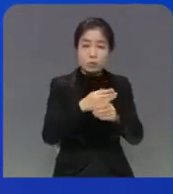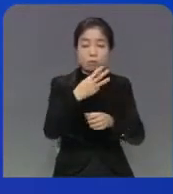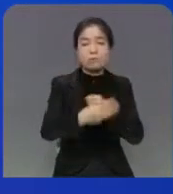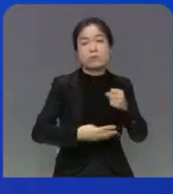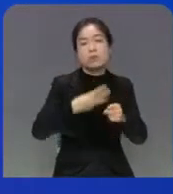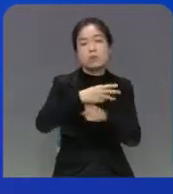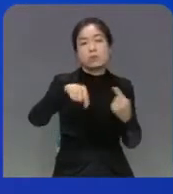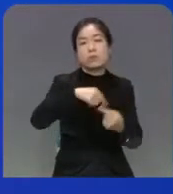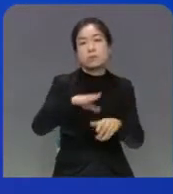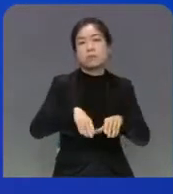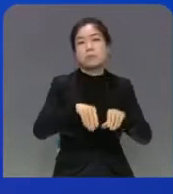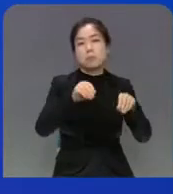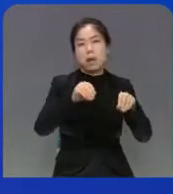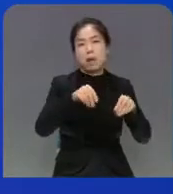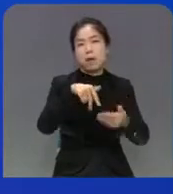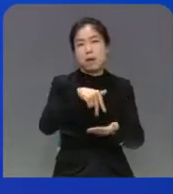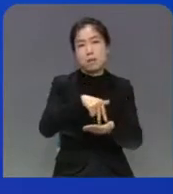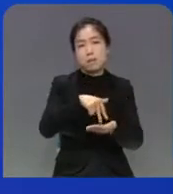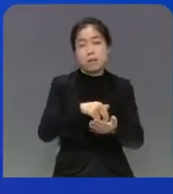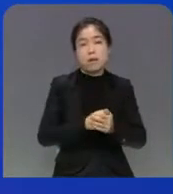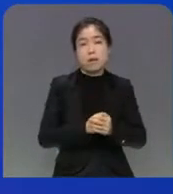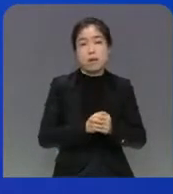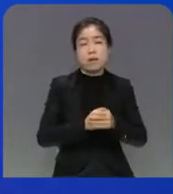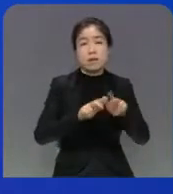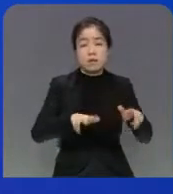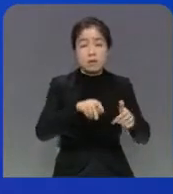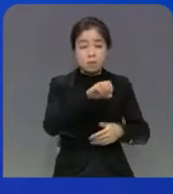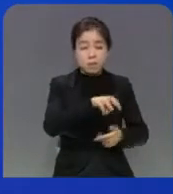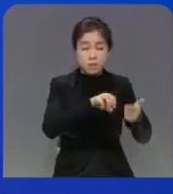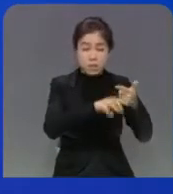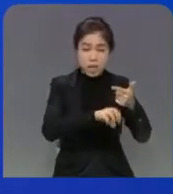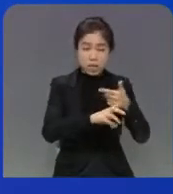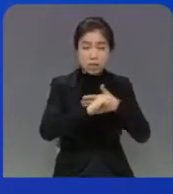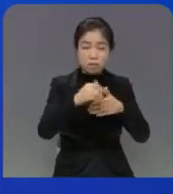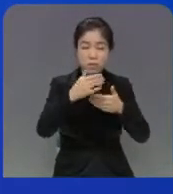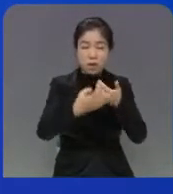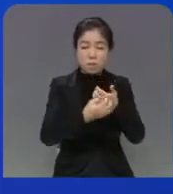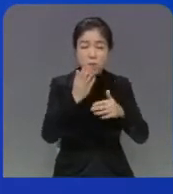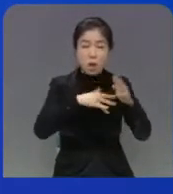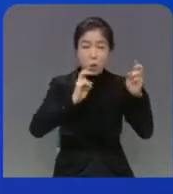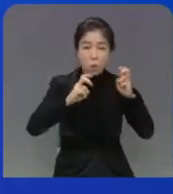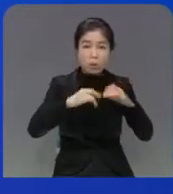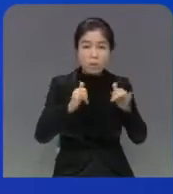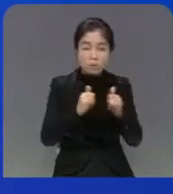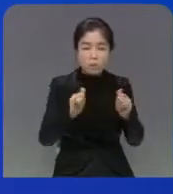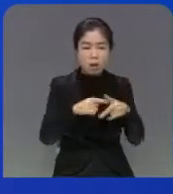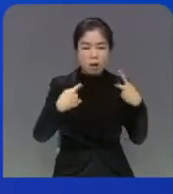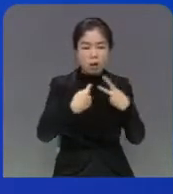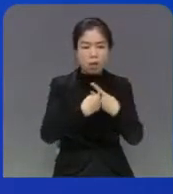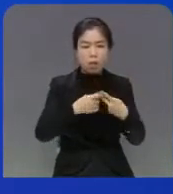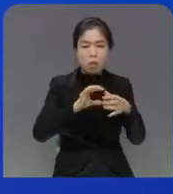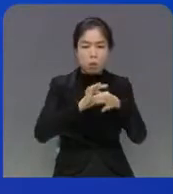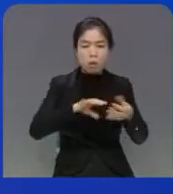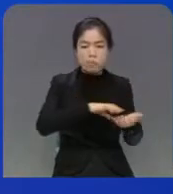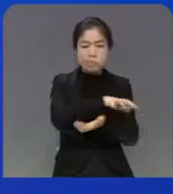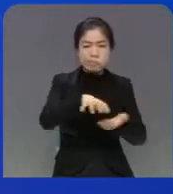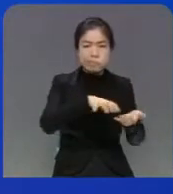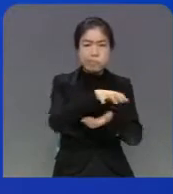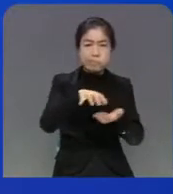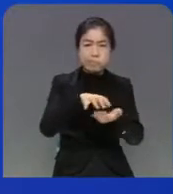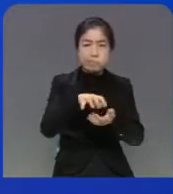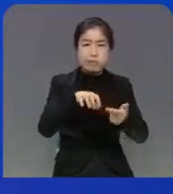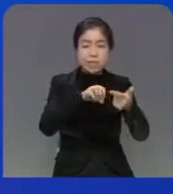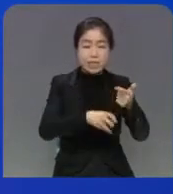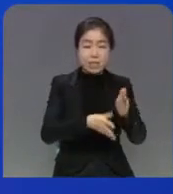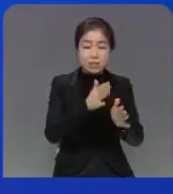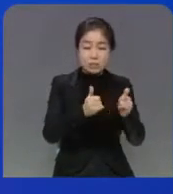3년째 가동이 중단된 상태입니다. 현재 나주시와 지역 난방공사, 주민들까지 이해가 얽히고 설켰는데 나주